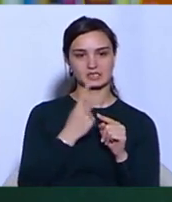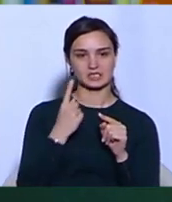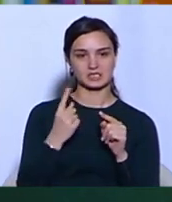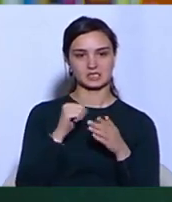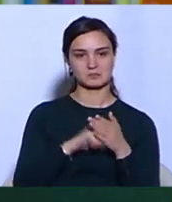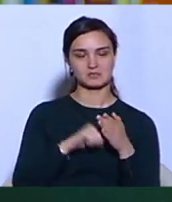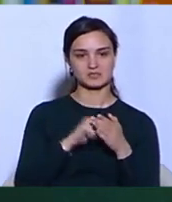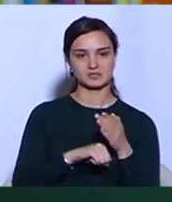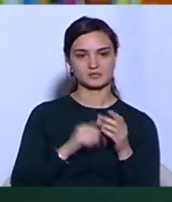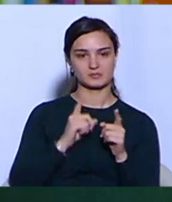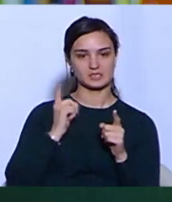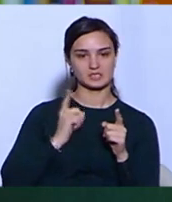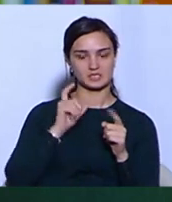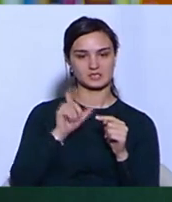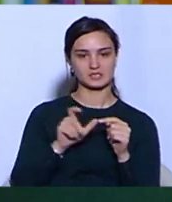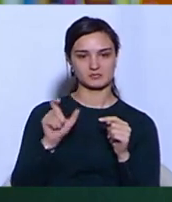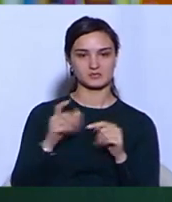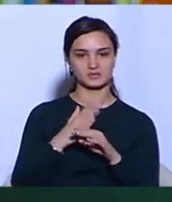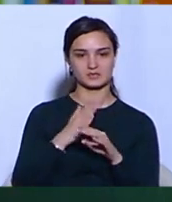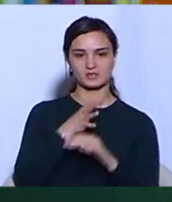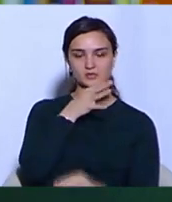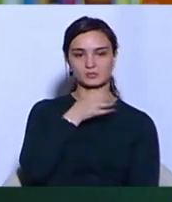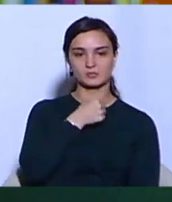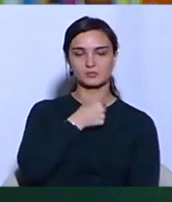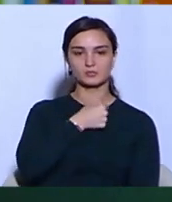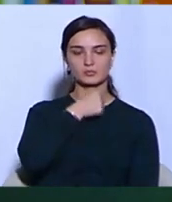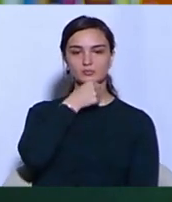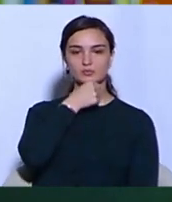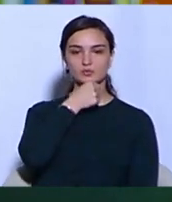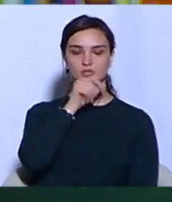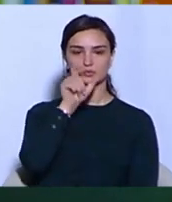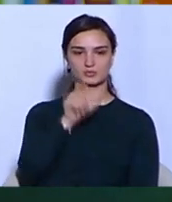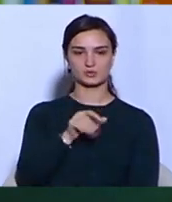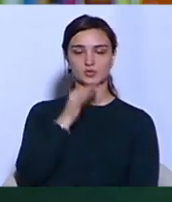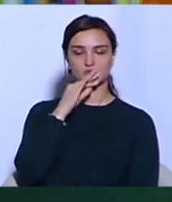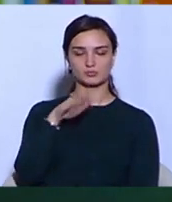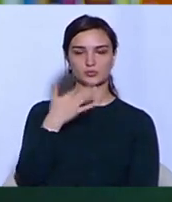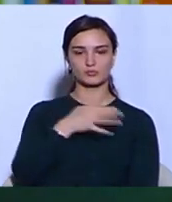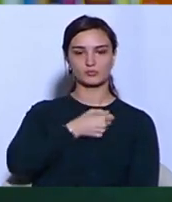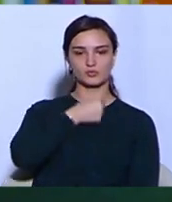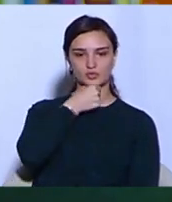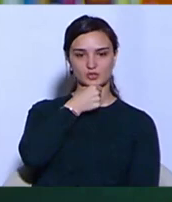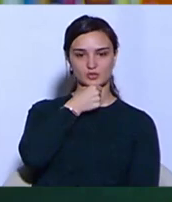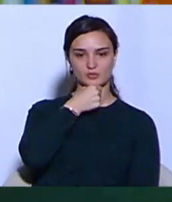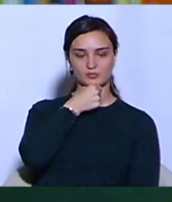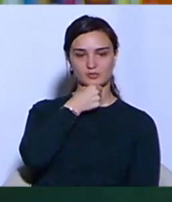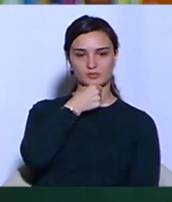გამოწვევა ჩვენთვის სპეციალისტებისთვის უკვე არის მოზრდილიას, მოზარდობის ასაკი და შემდეგ უკვე მოზრდილობა.